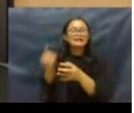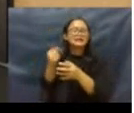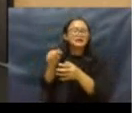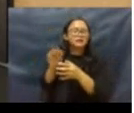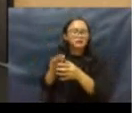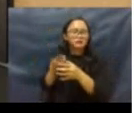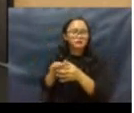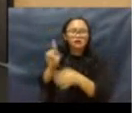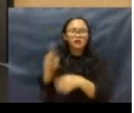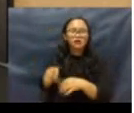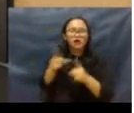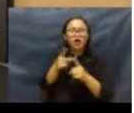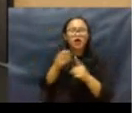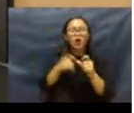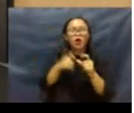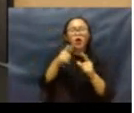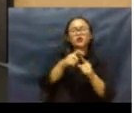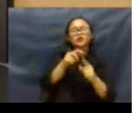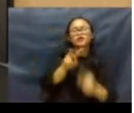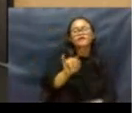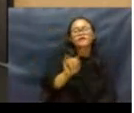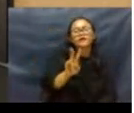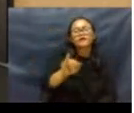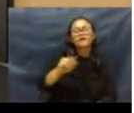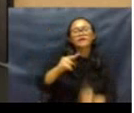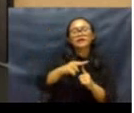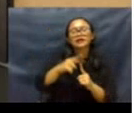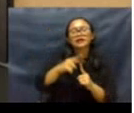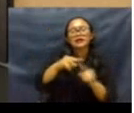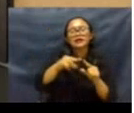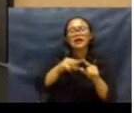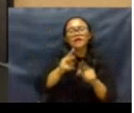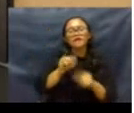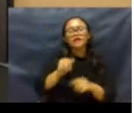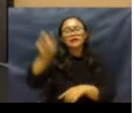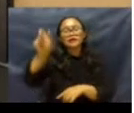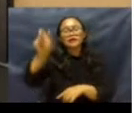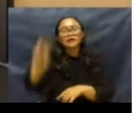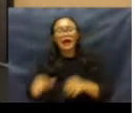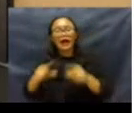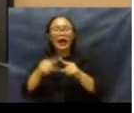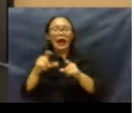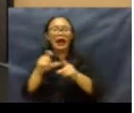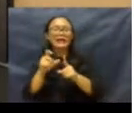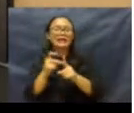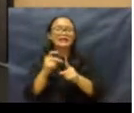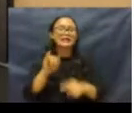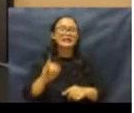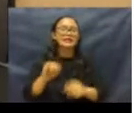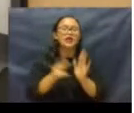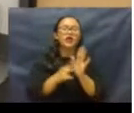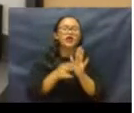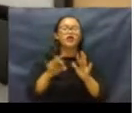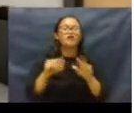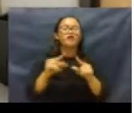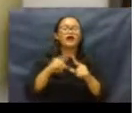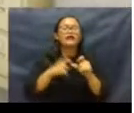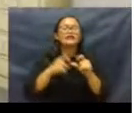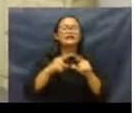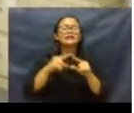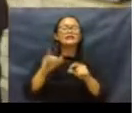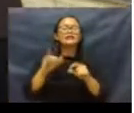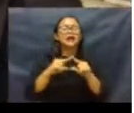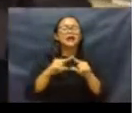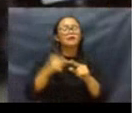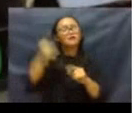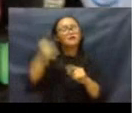kita Vivit Kavi dan Bapak Adin Novarisa dalam obrolan menggugah berpikir kritis.